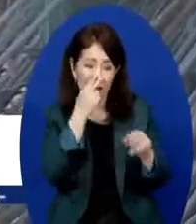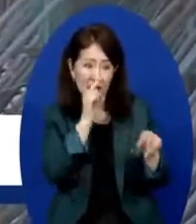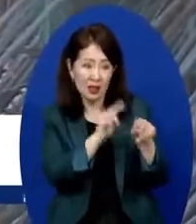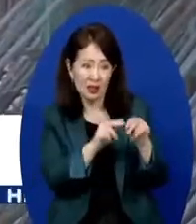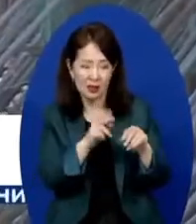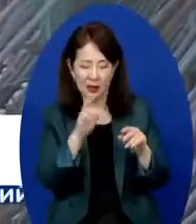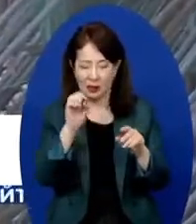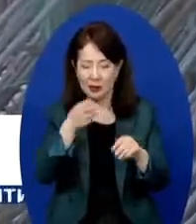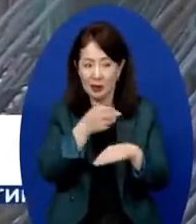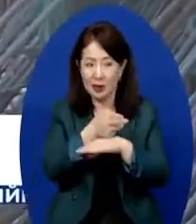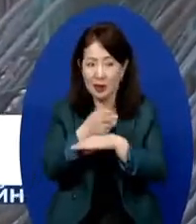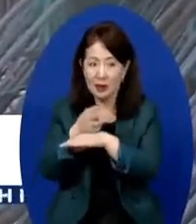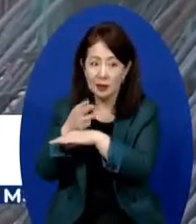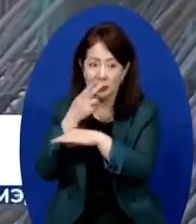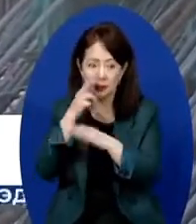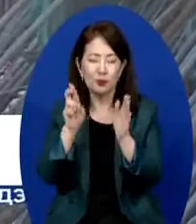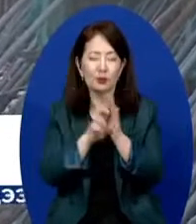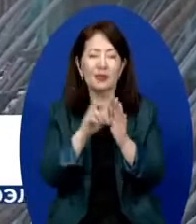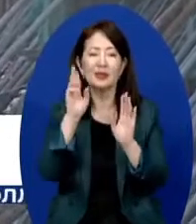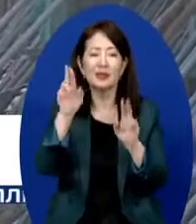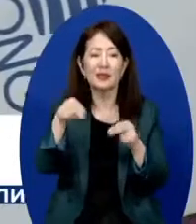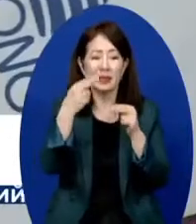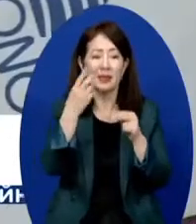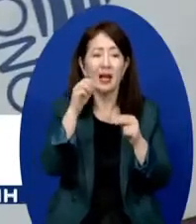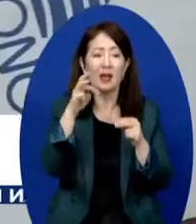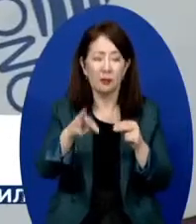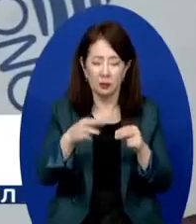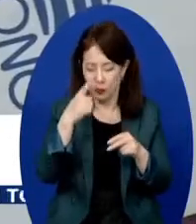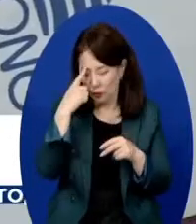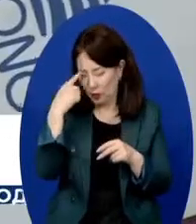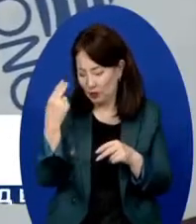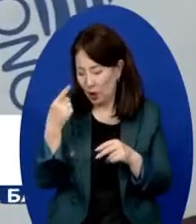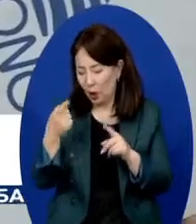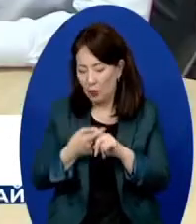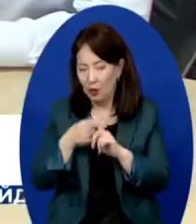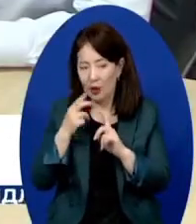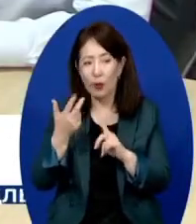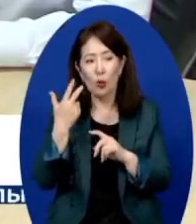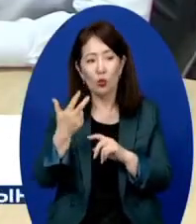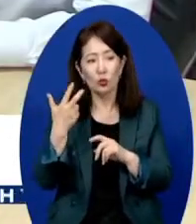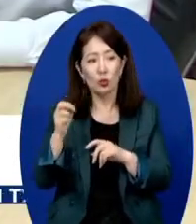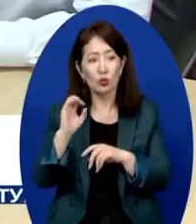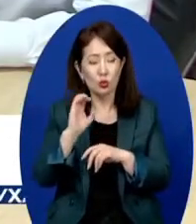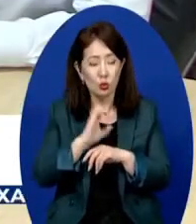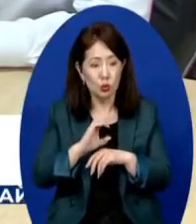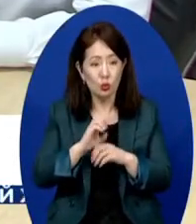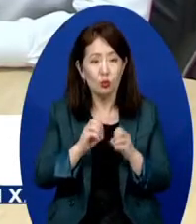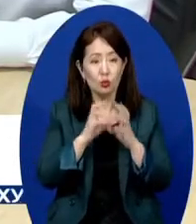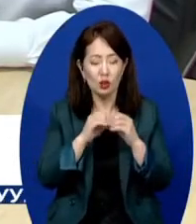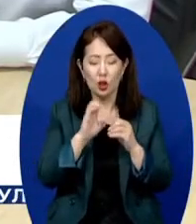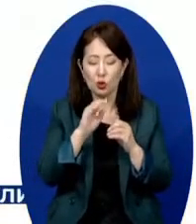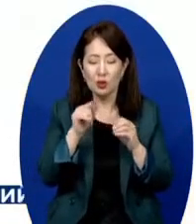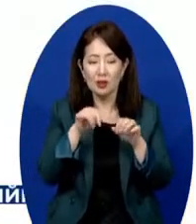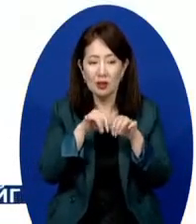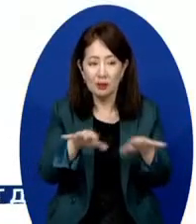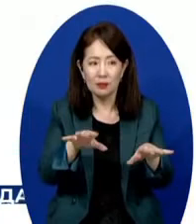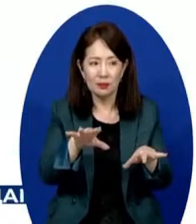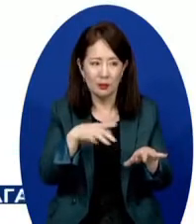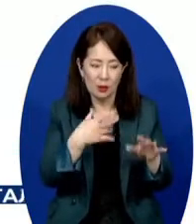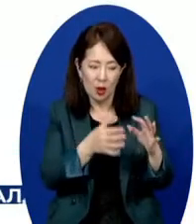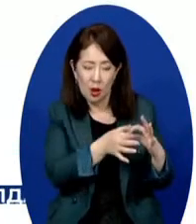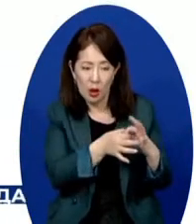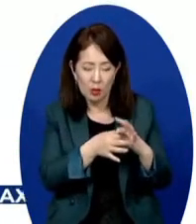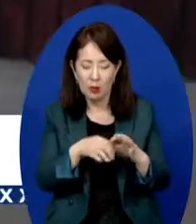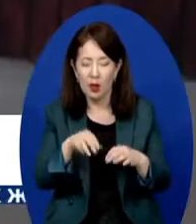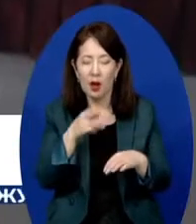хяналтыг цахимаар real time-аар хийх боломжтой болсон байна. Ингэжтэй Монголын цахилгаан холбоо компани 330 гаруй суманд бий болгосон сүлжээ дэд